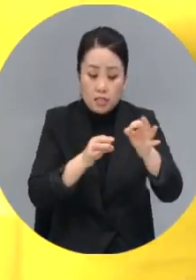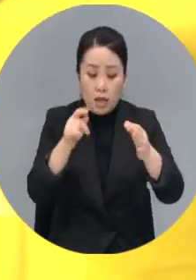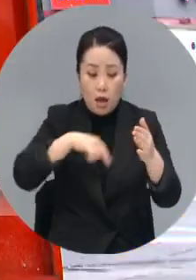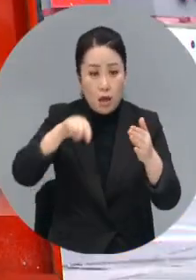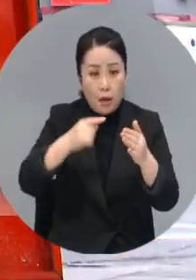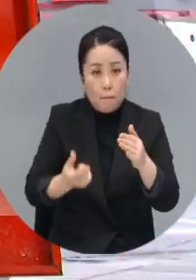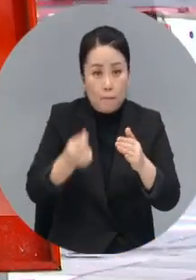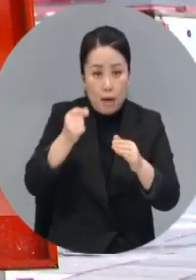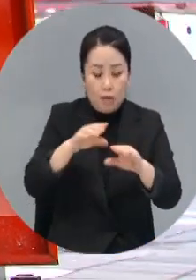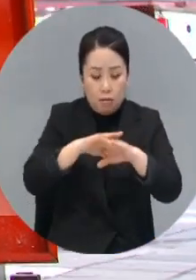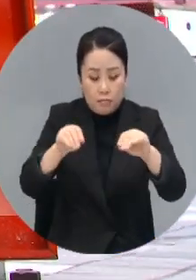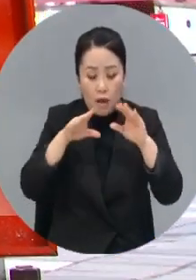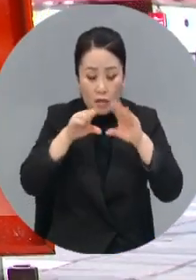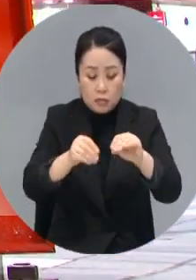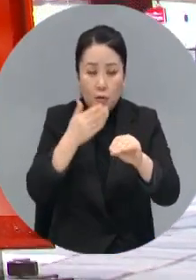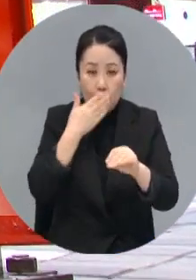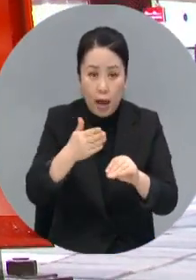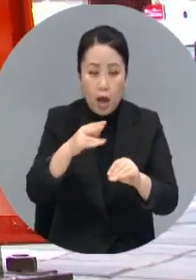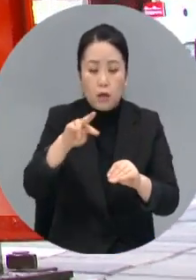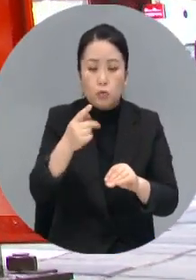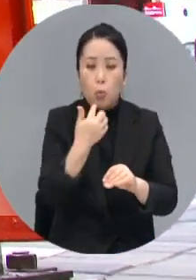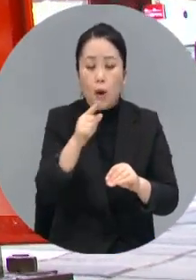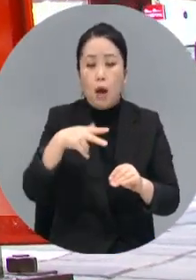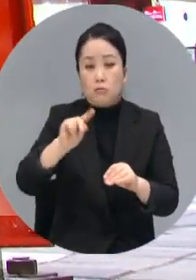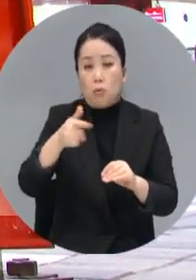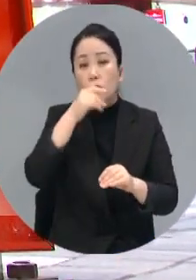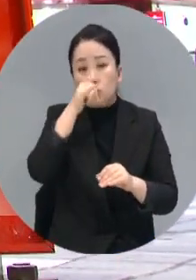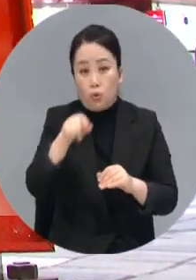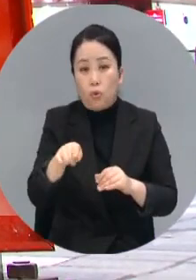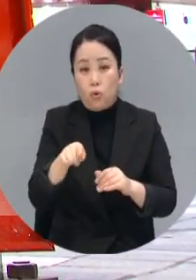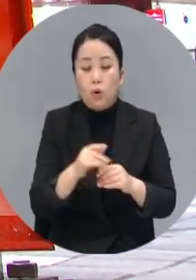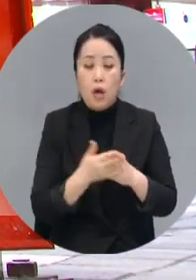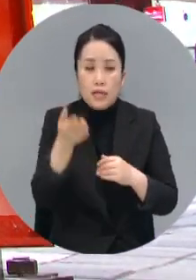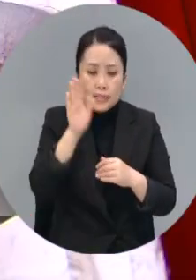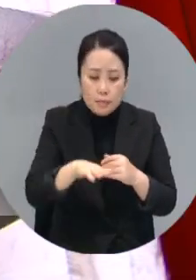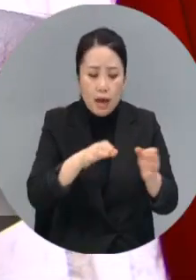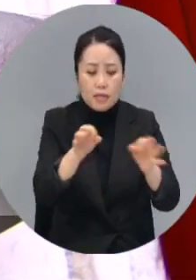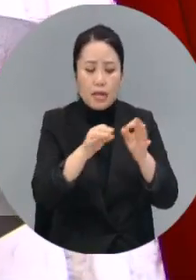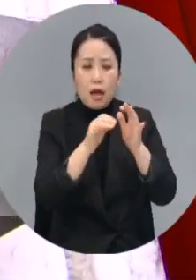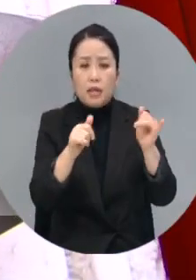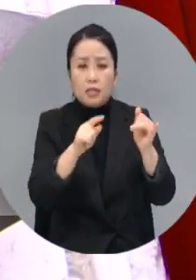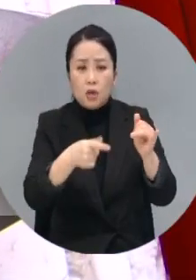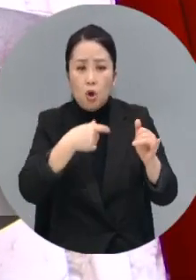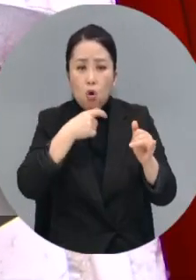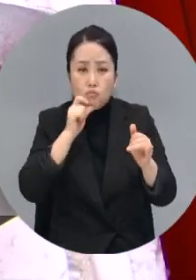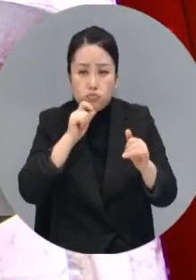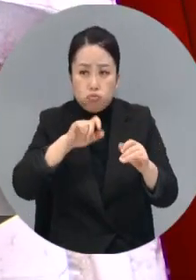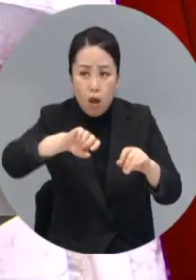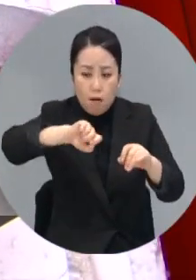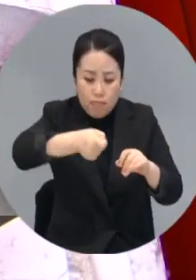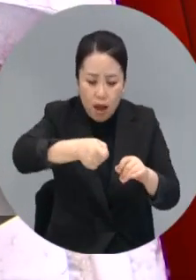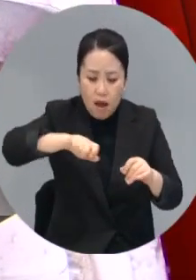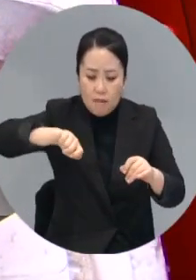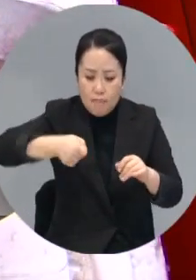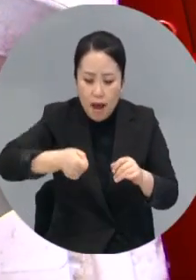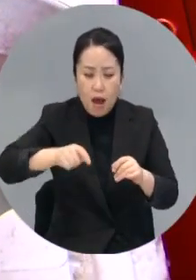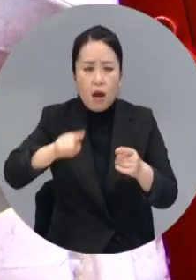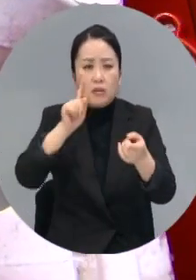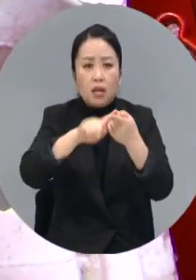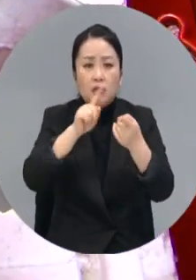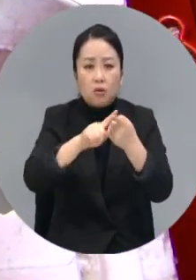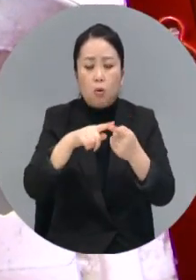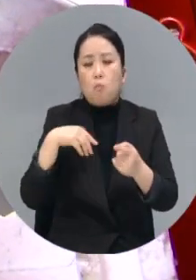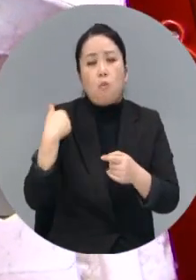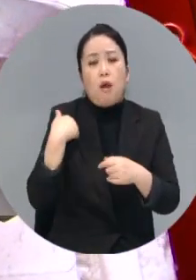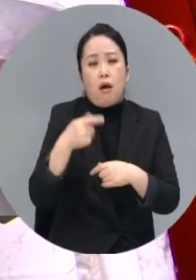수 있는 소화전이 곳곳에 설치되어 있었습니다. 하지만 상인들은 물을 공급하는 밸브 두 개를 모두 열어야